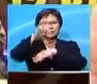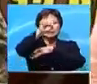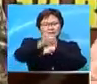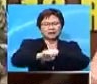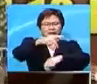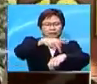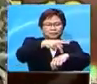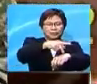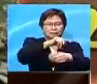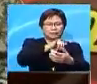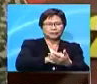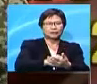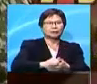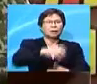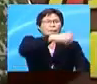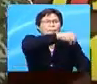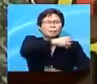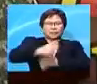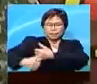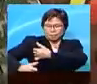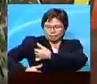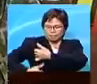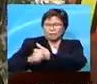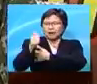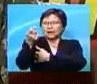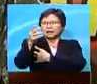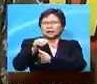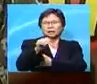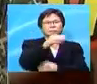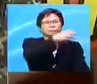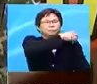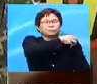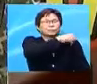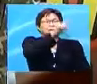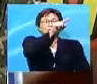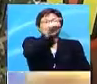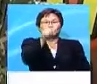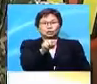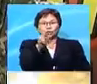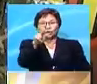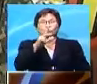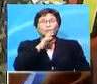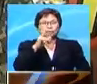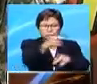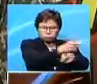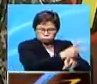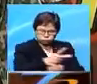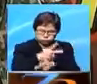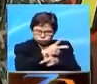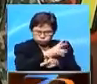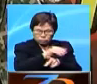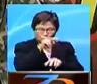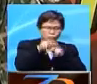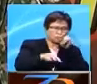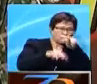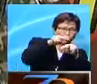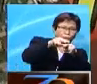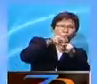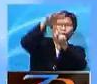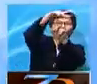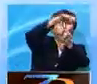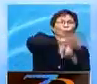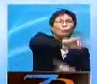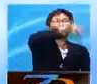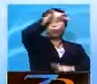itu Panglima angkatan tentera jeneral Tan S Zulkifli mohamadin berkata rondaan serta pemantauan melalui udara